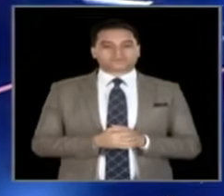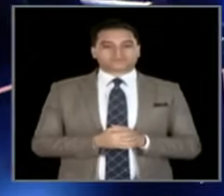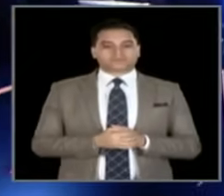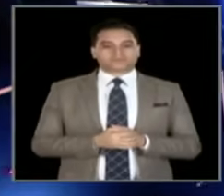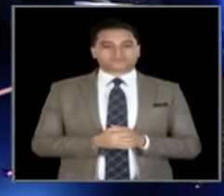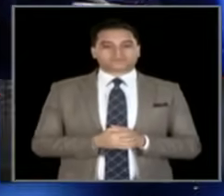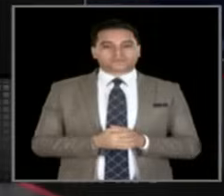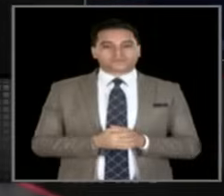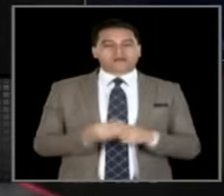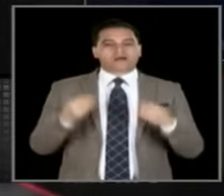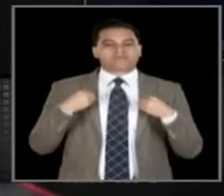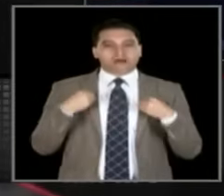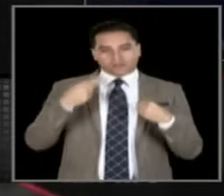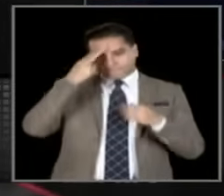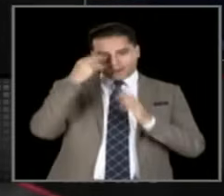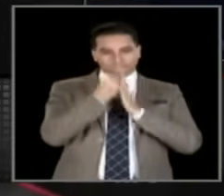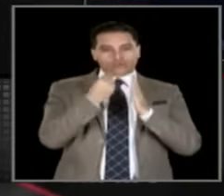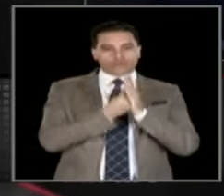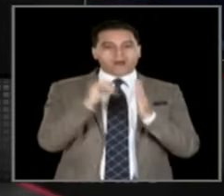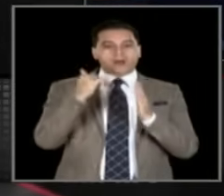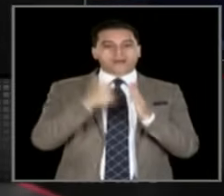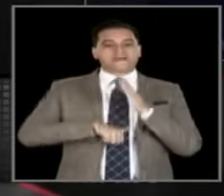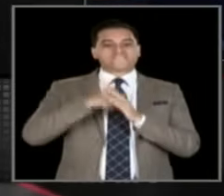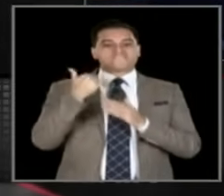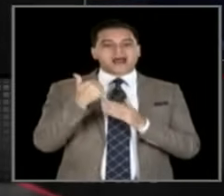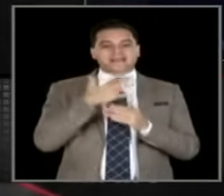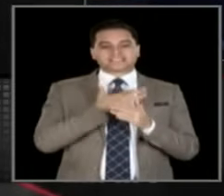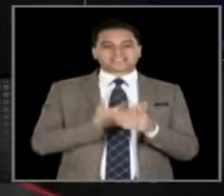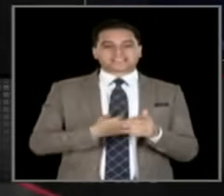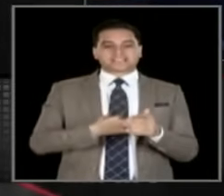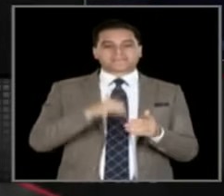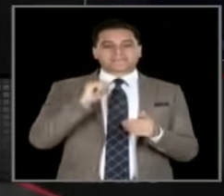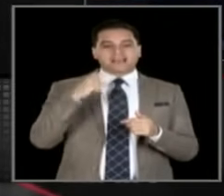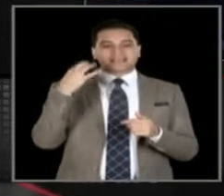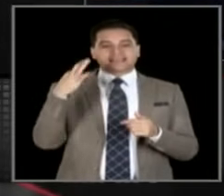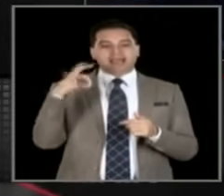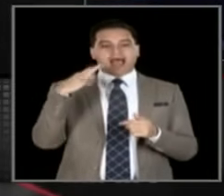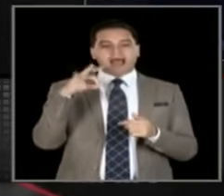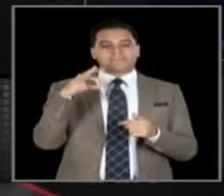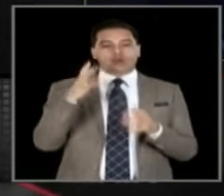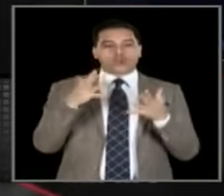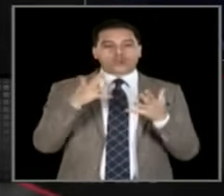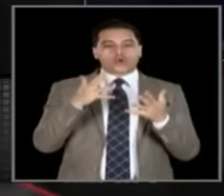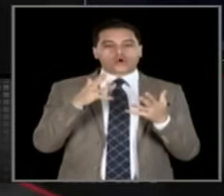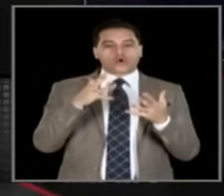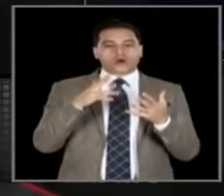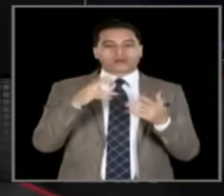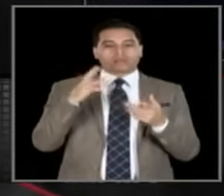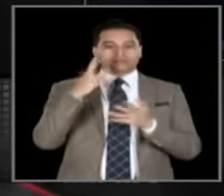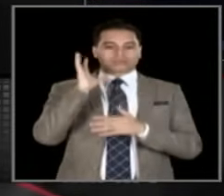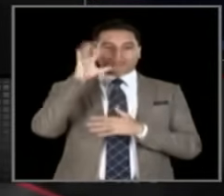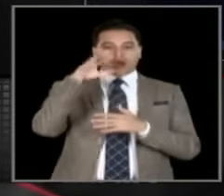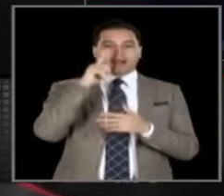الاول رياضه ما هو المنتخب العربي الفائز بالميداليه الذهبيه لكره